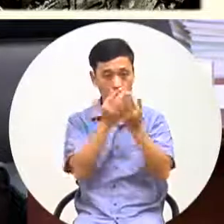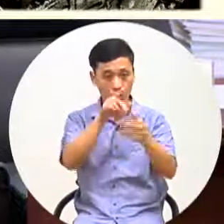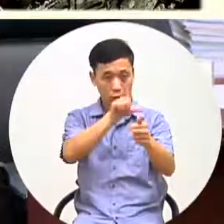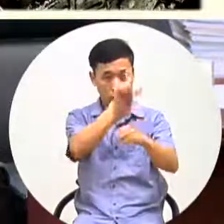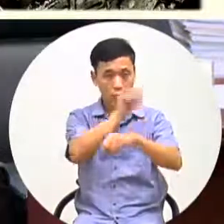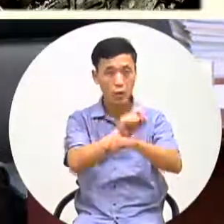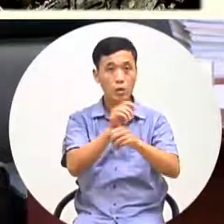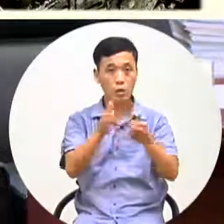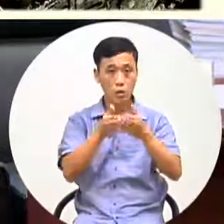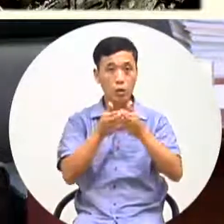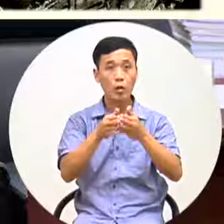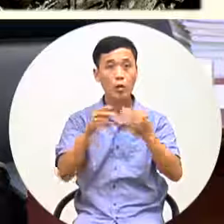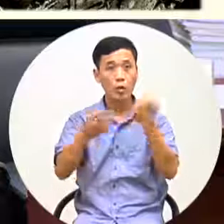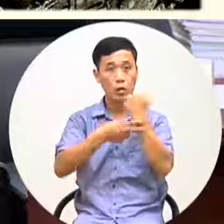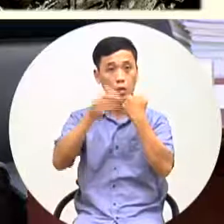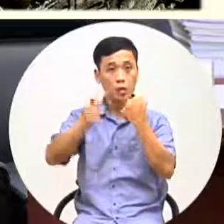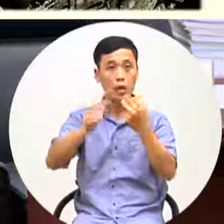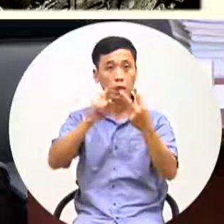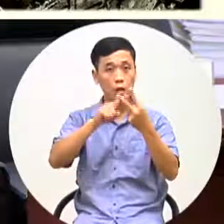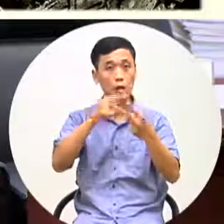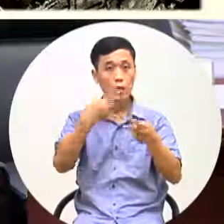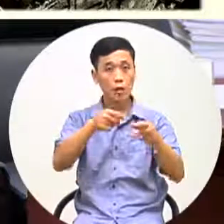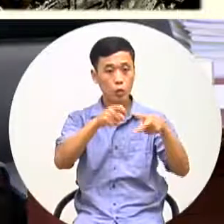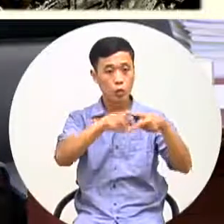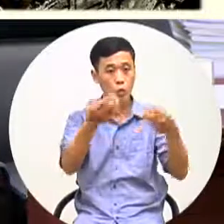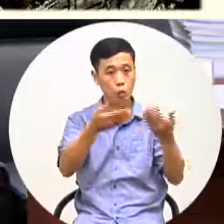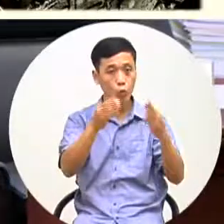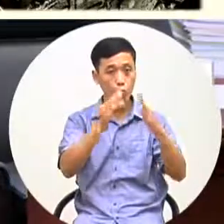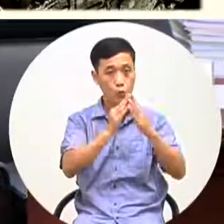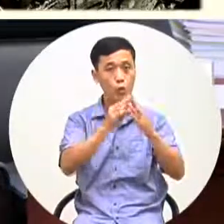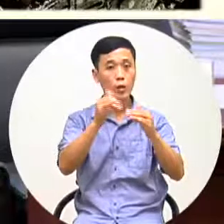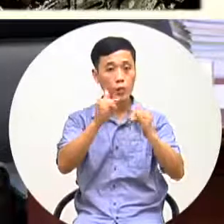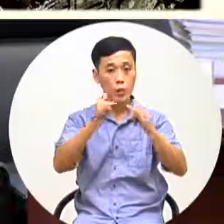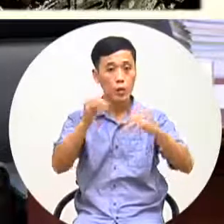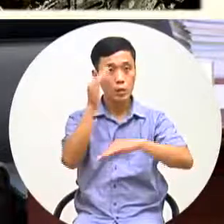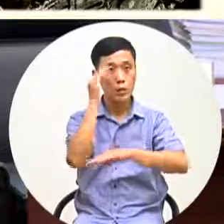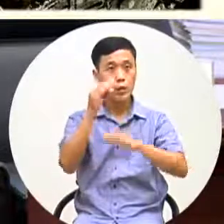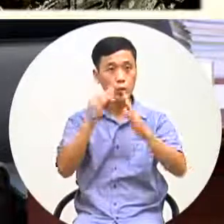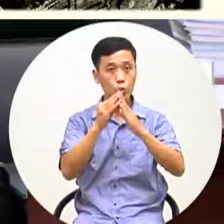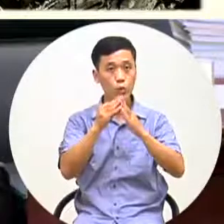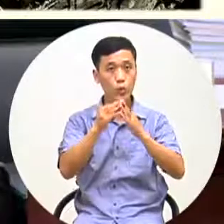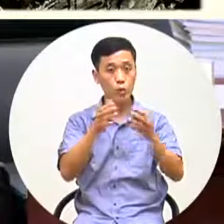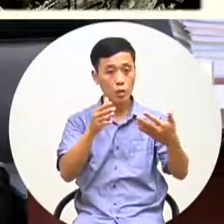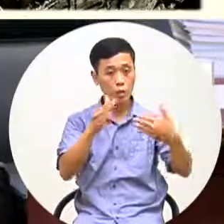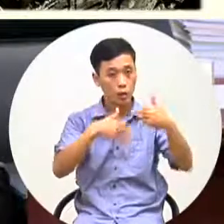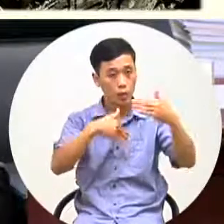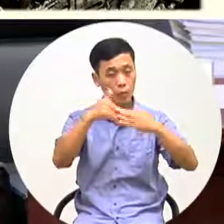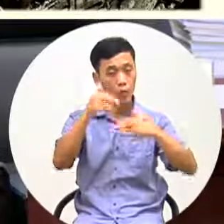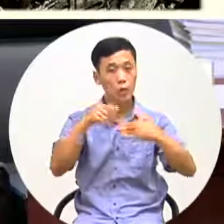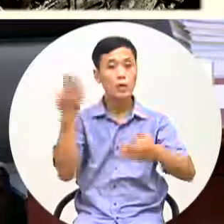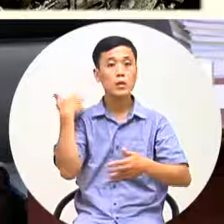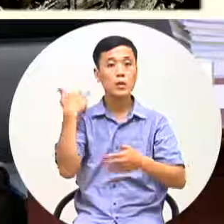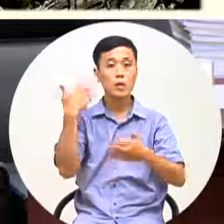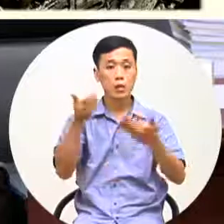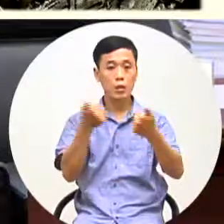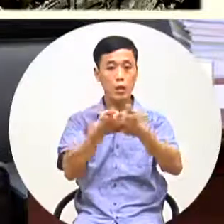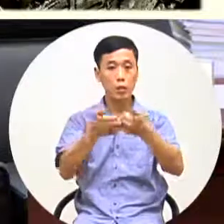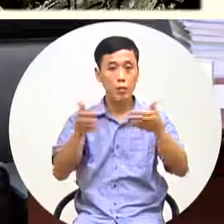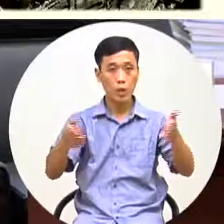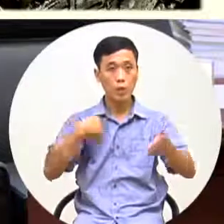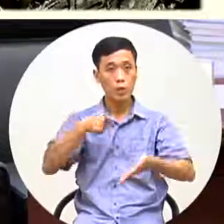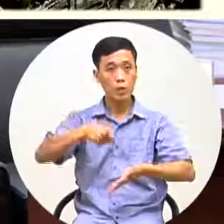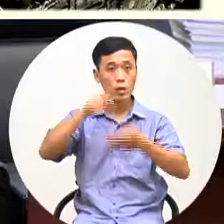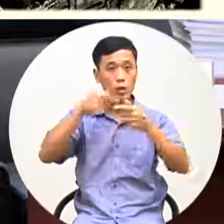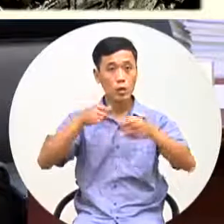局合作？上个会期我有写了一个提案，这个提案内容就是请公务局要跟民政局合作，